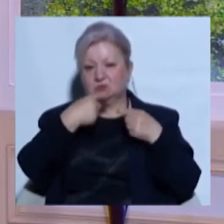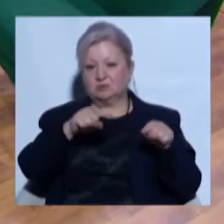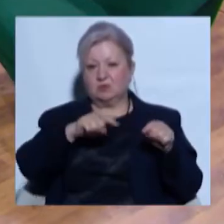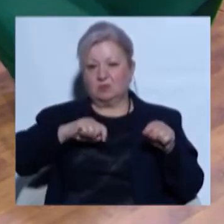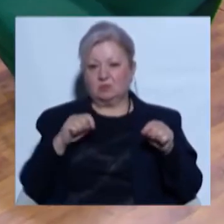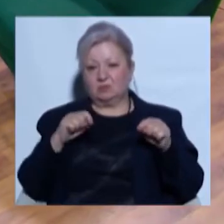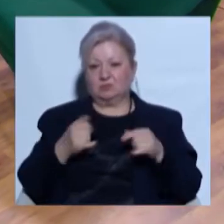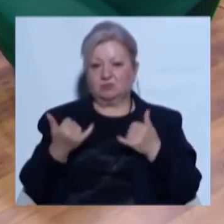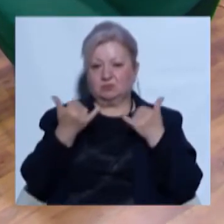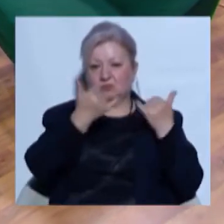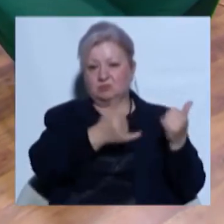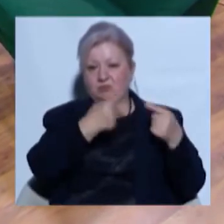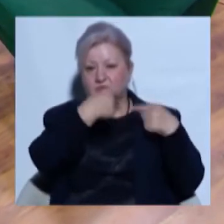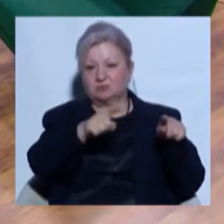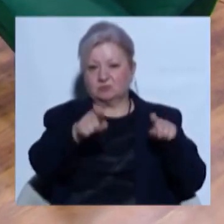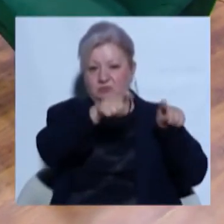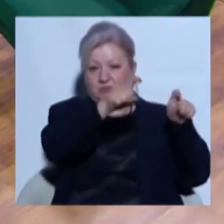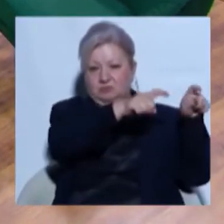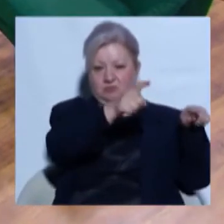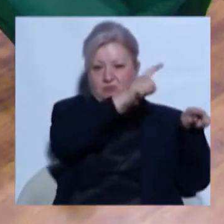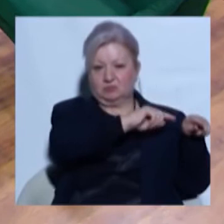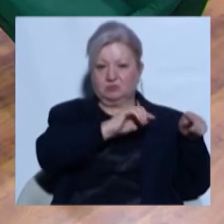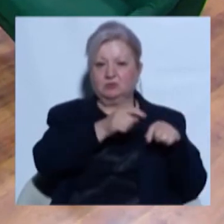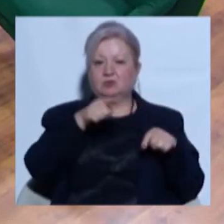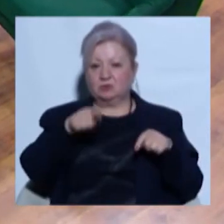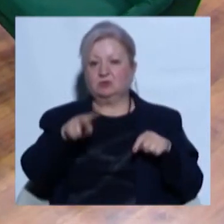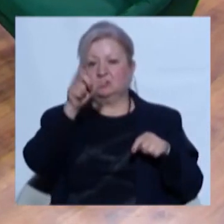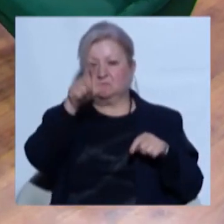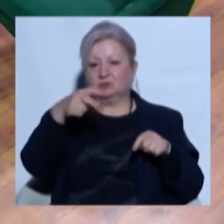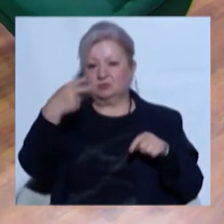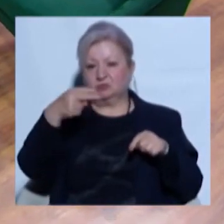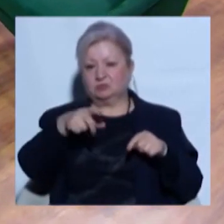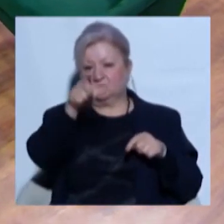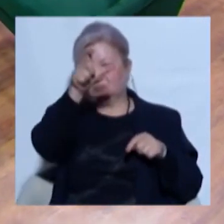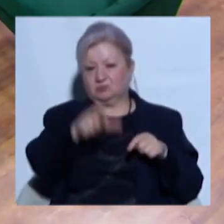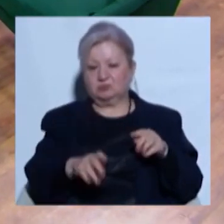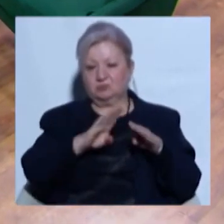პოზიციებზე გადასულიყვნენ. Ეს ოცეულიც აქ მაქვს.